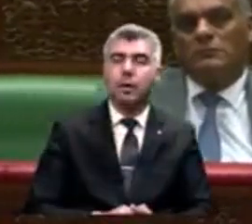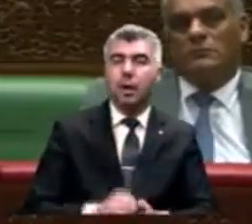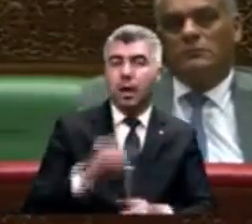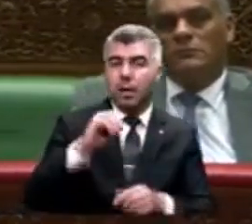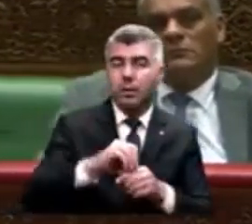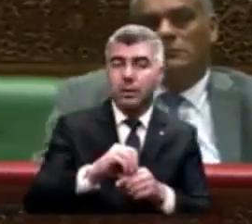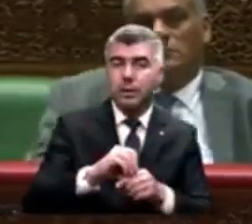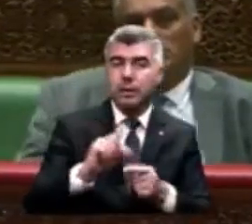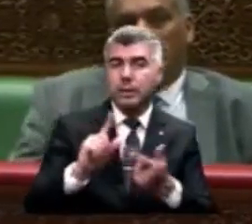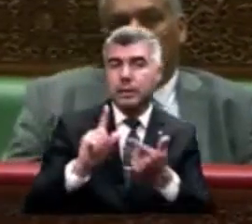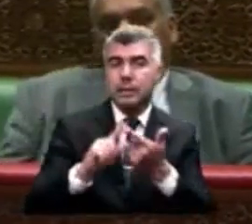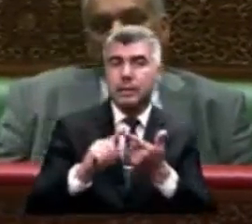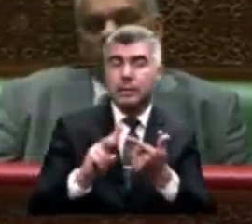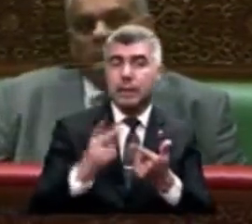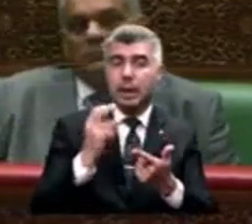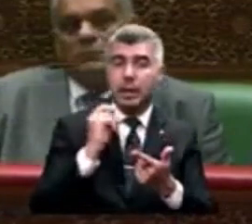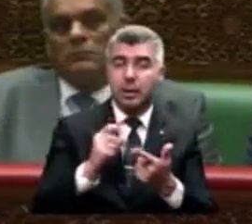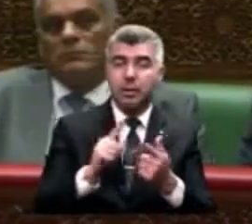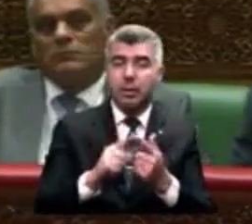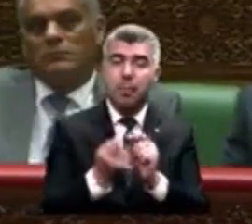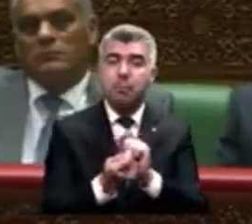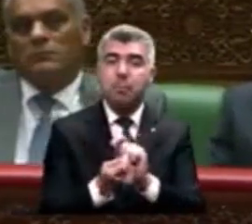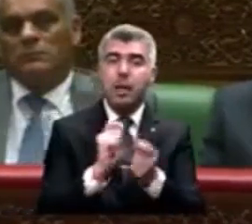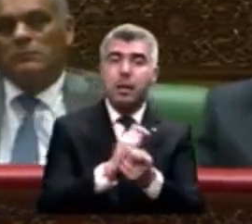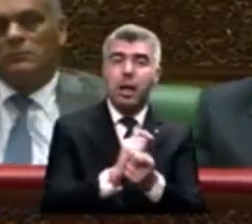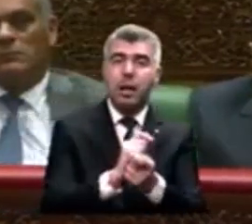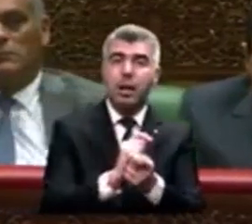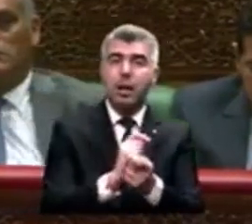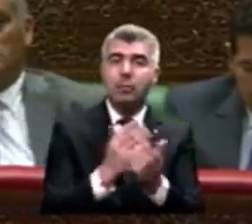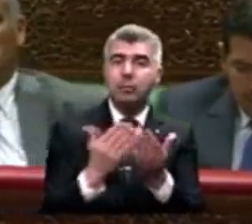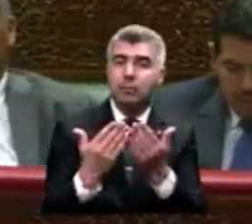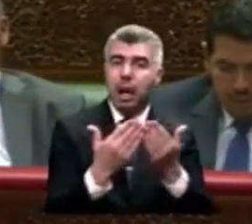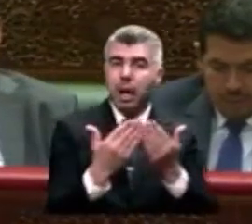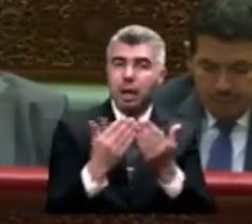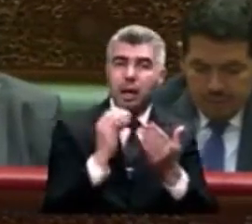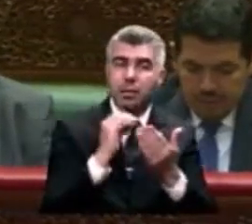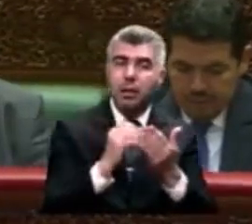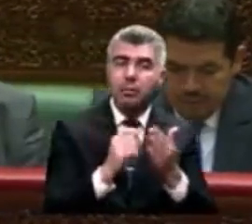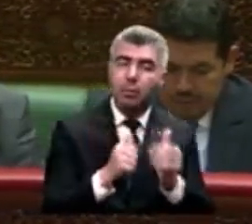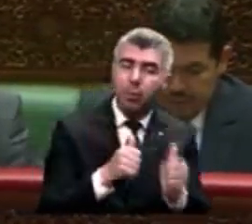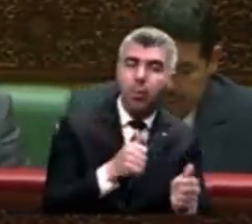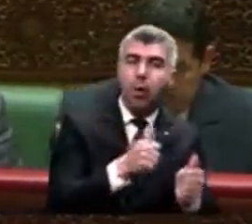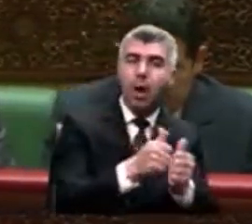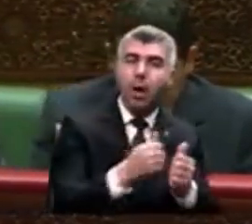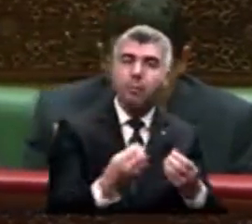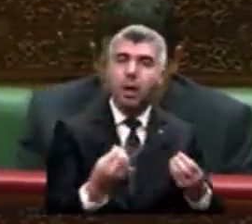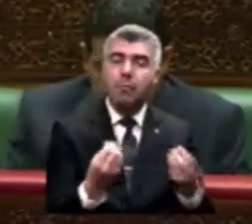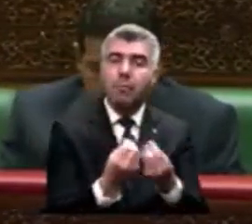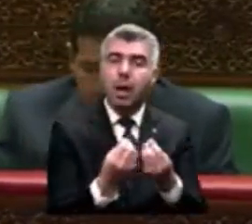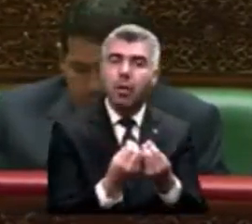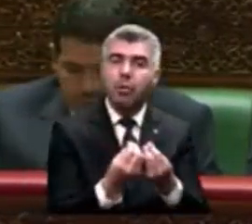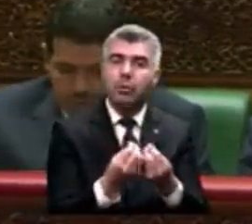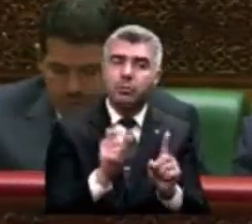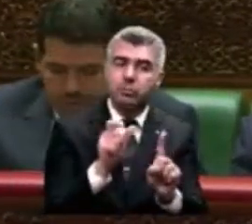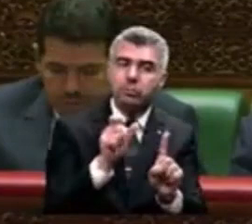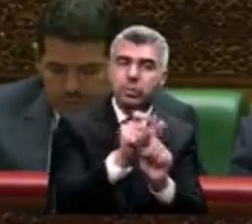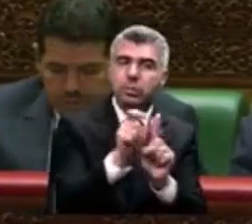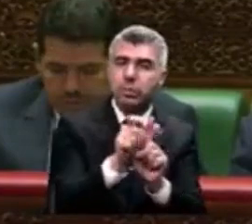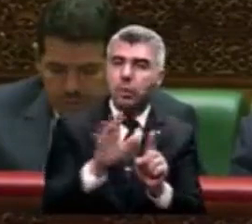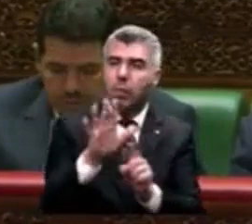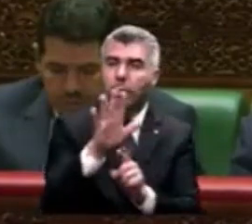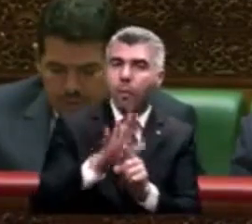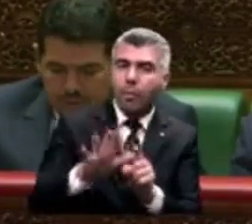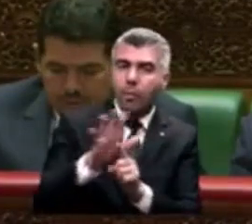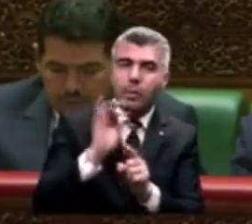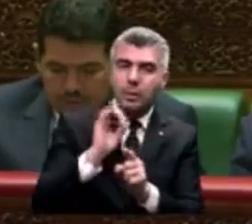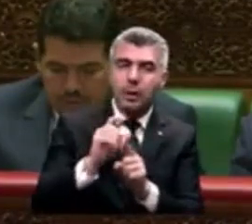مراجعة أساليب التدريس، بالإضافة إلى تتبع والمواكبة الفردية للتلميذات والتلاميذ